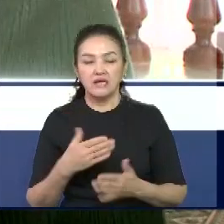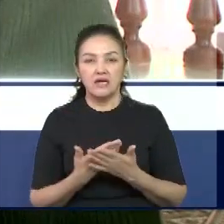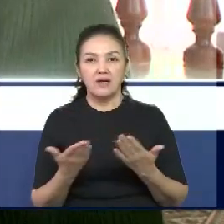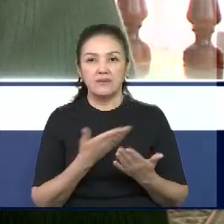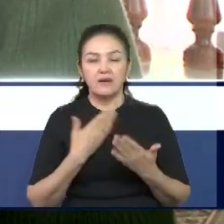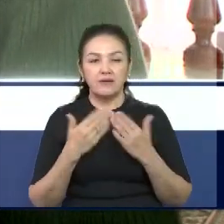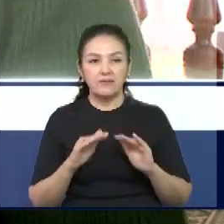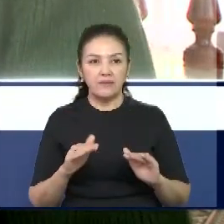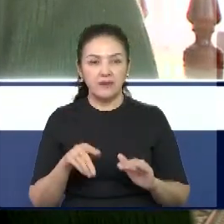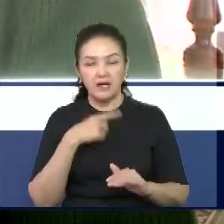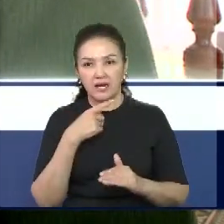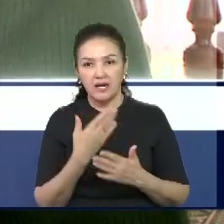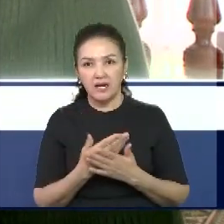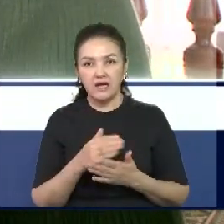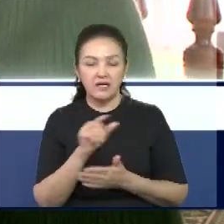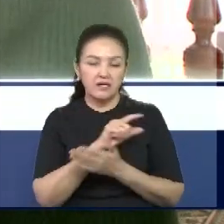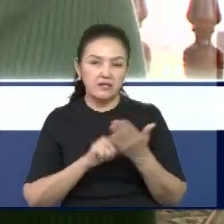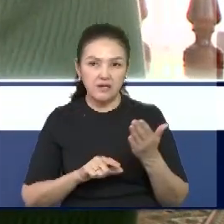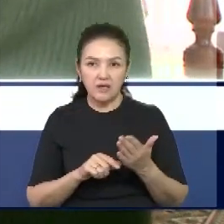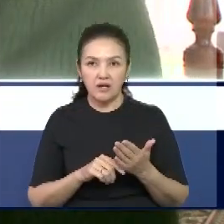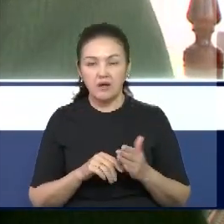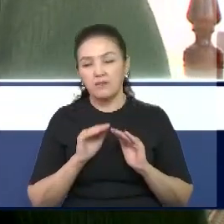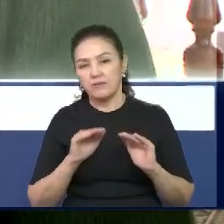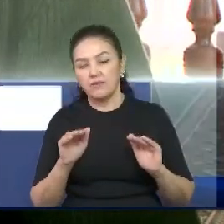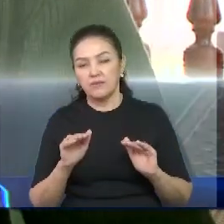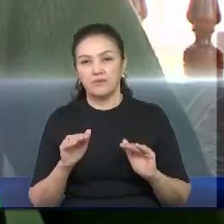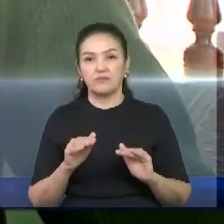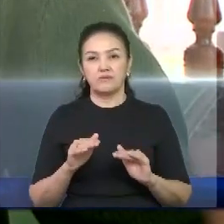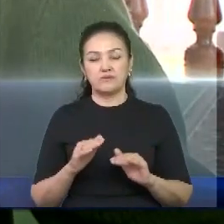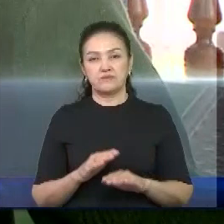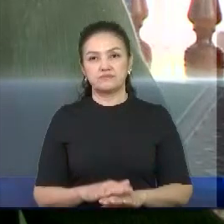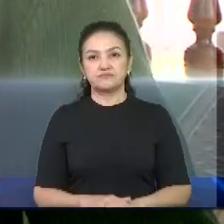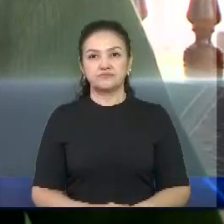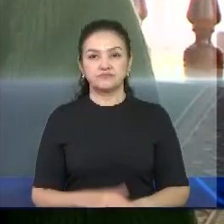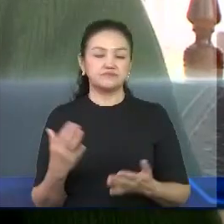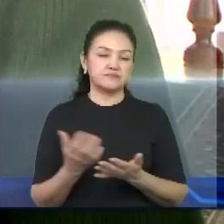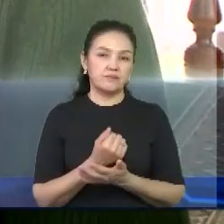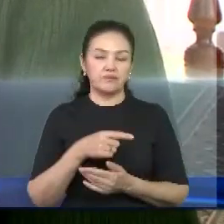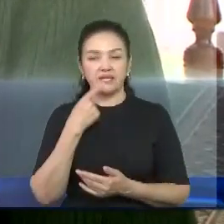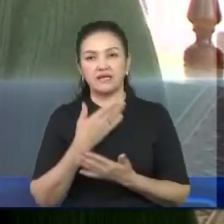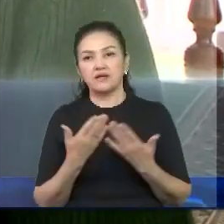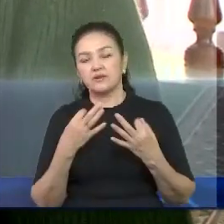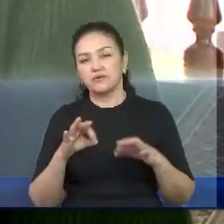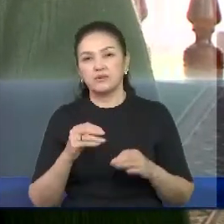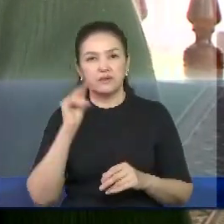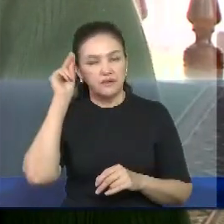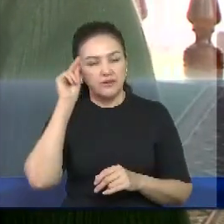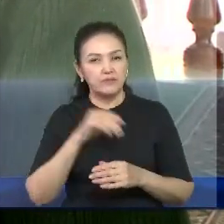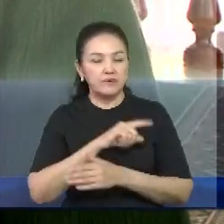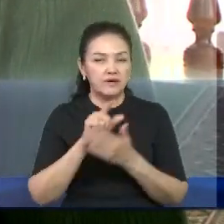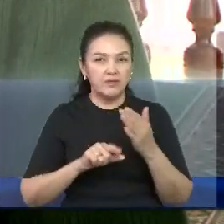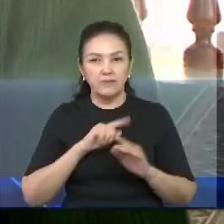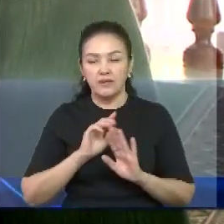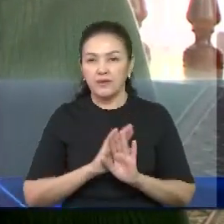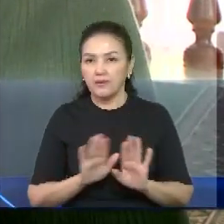бізде балалар әдебиеті десе, ол тақпақ, ой бала ғой, табылады ғой, оған қандай да бір жаттайтын әйтеуір шығарма деп айтады.